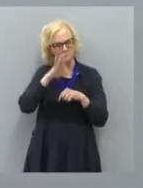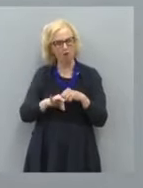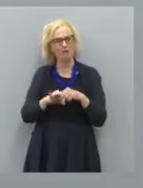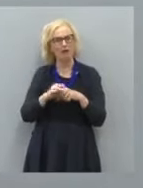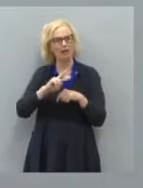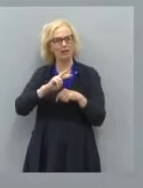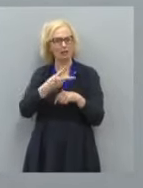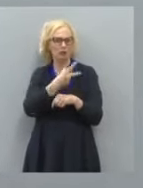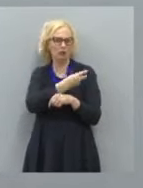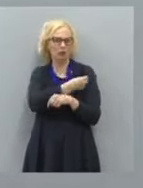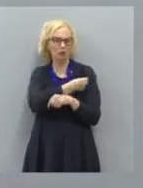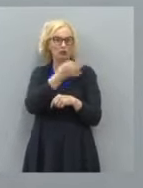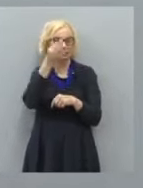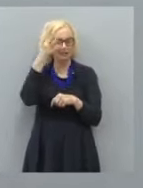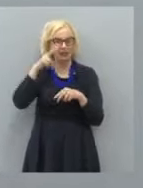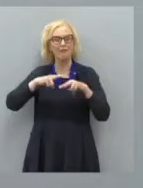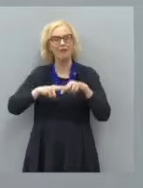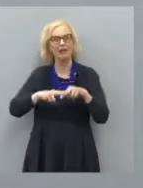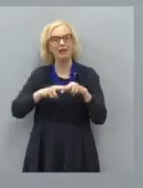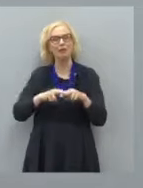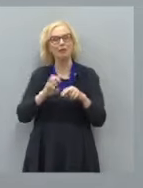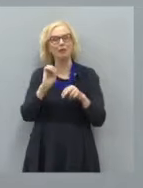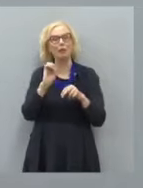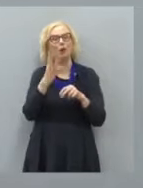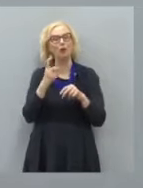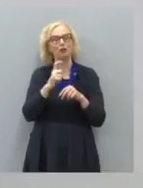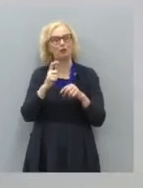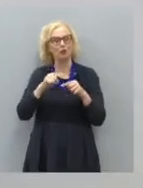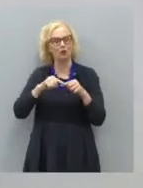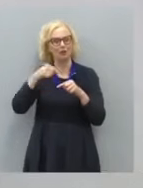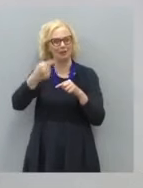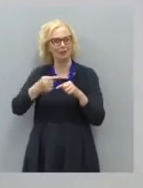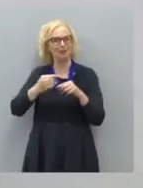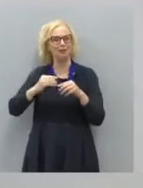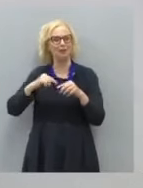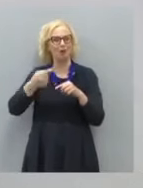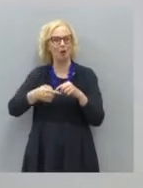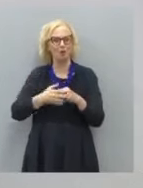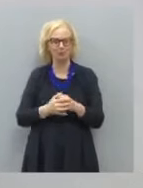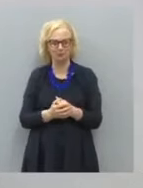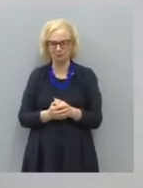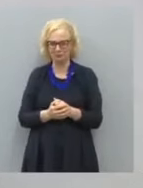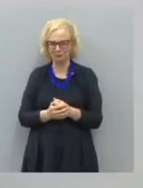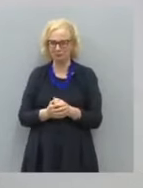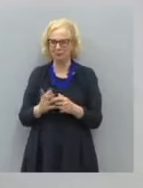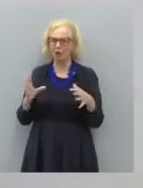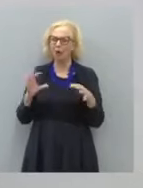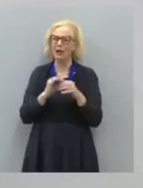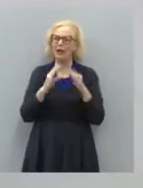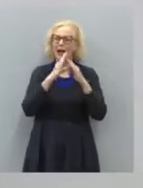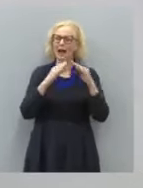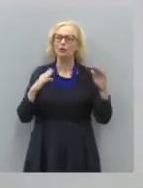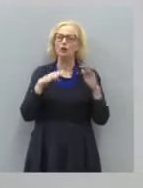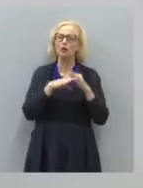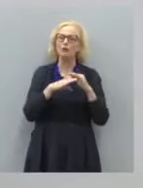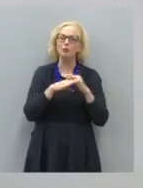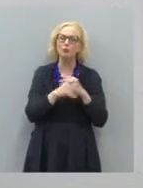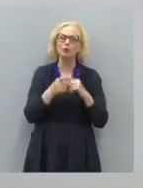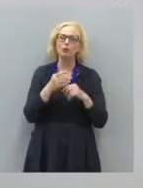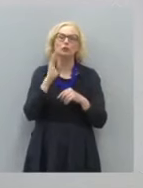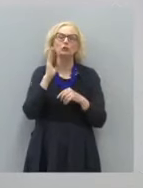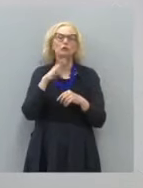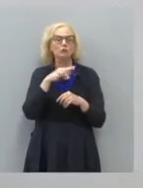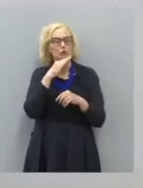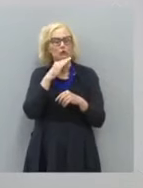se si fermano oltre il quattordicesimo giorno l'assessore chiedono chiarimenti su come funziona per i rifugi green pass e basta